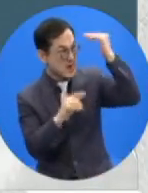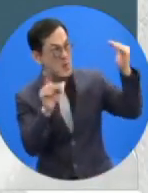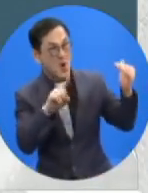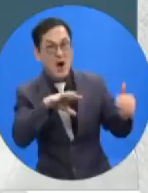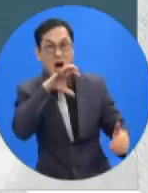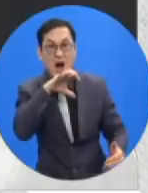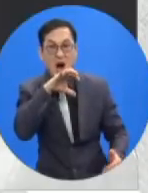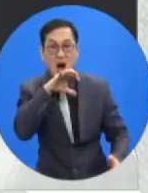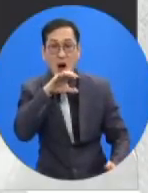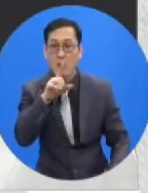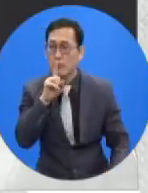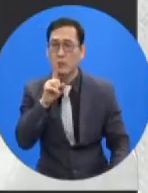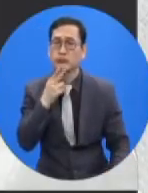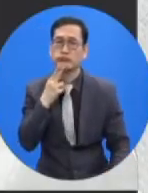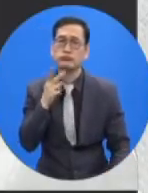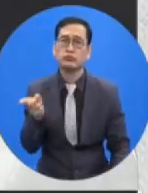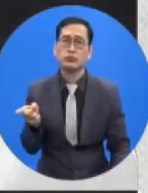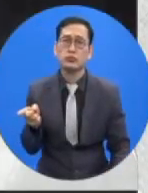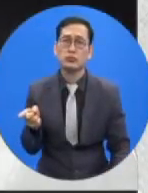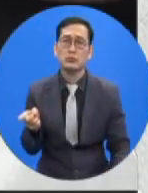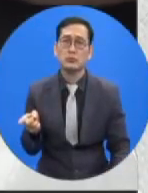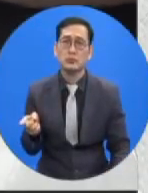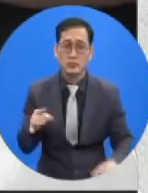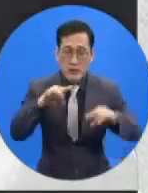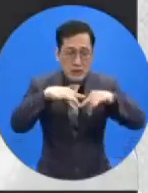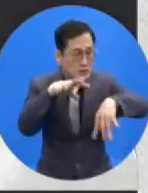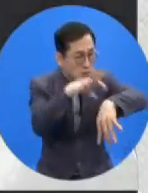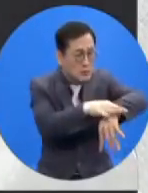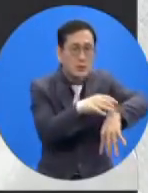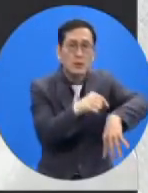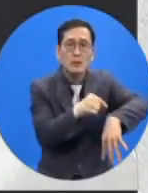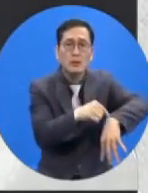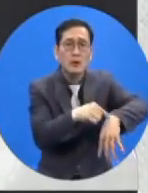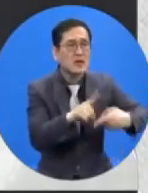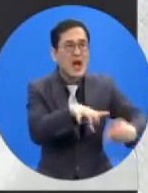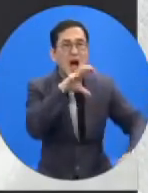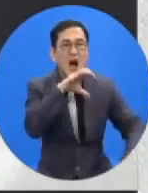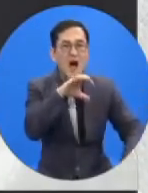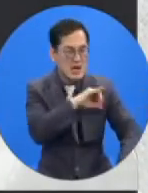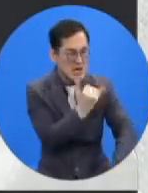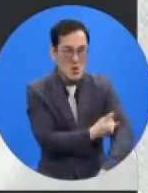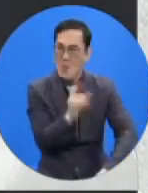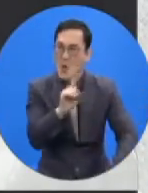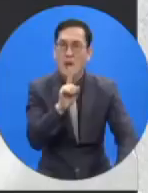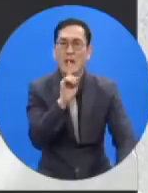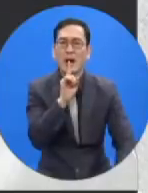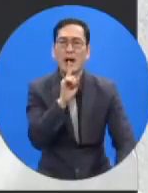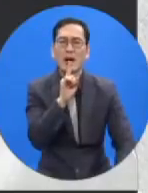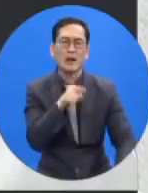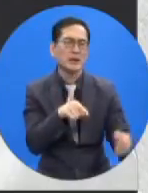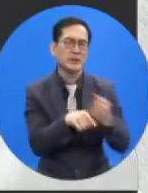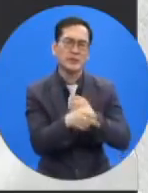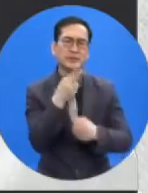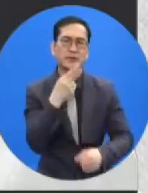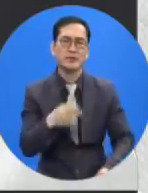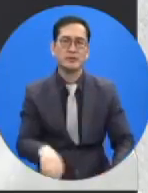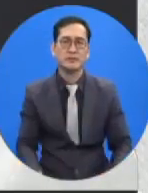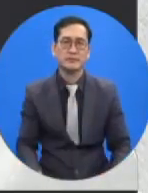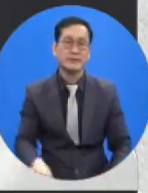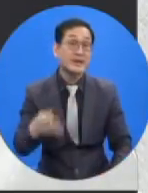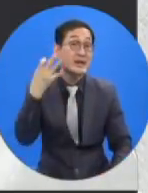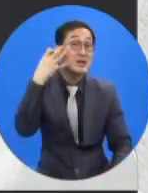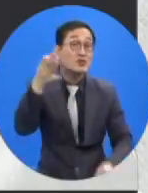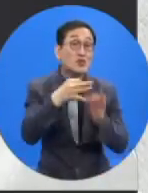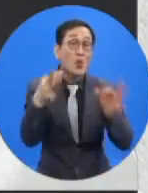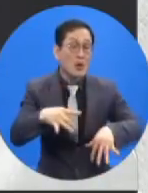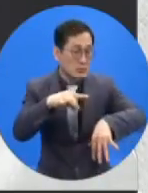저는 동의할 수 없고, 이 인권 문제가 1년 가는 것 아니고 10달 가는 것 아닙니다. 2주 가는 거예요. 2주 동안 하자는